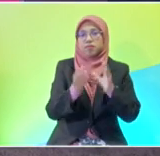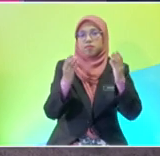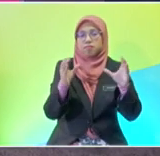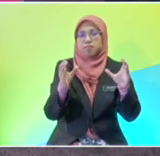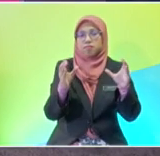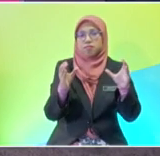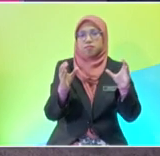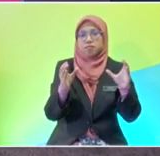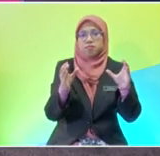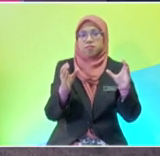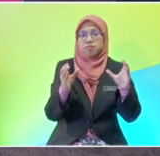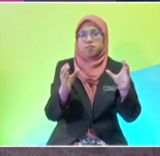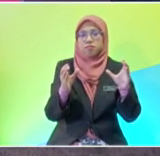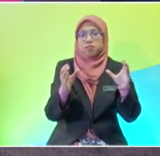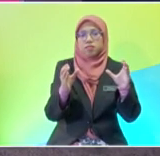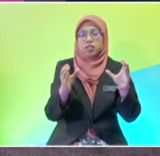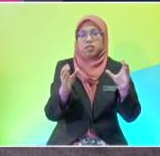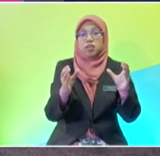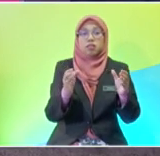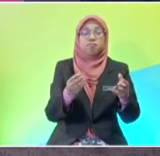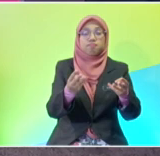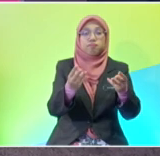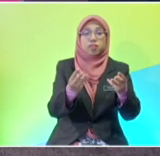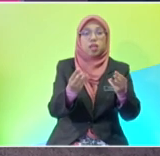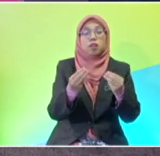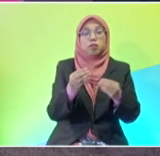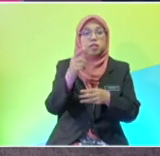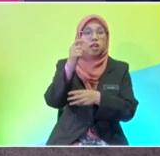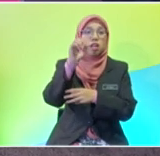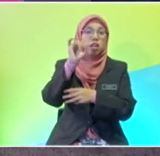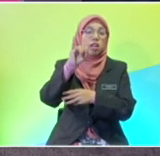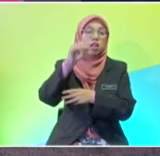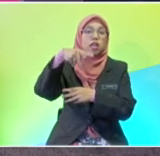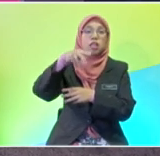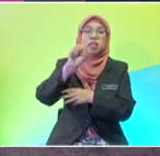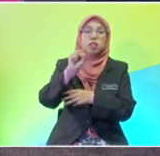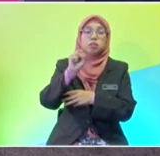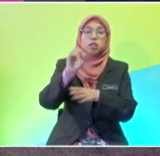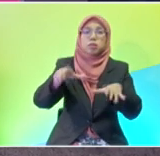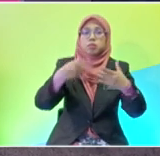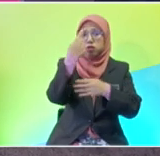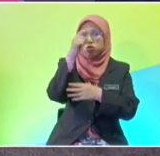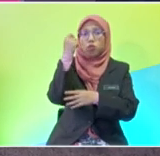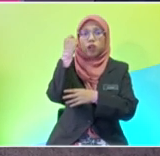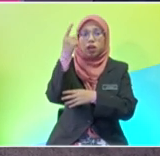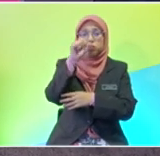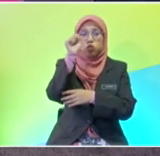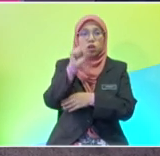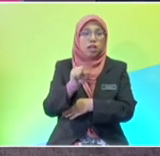kita minta tips kadang-kadang kita nak pahamkan soalan terlebih dahulu